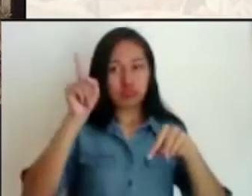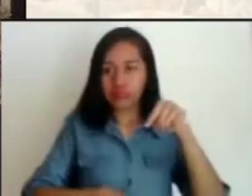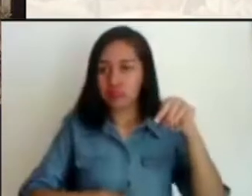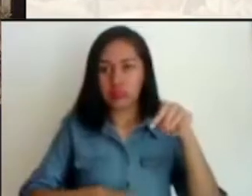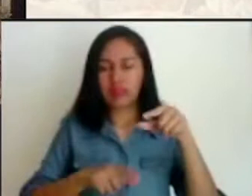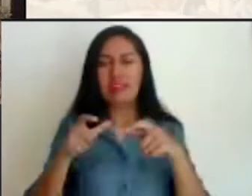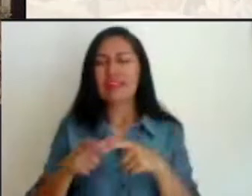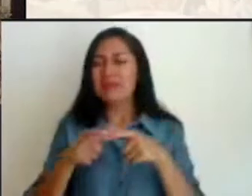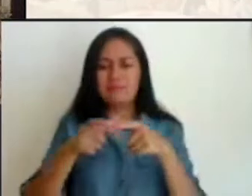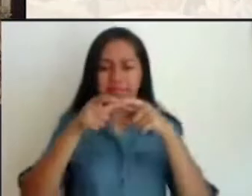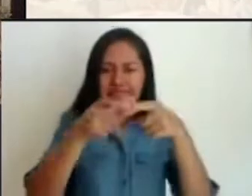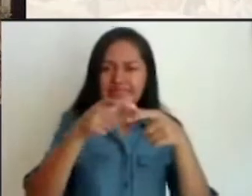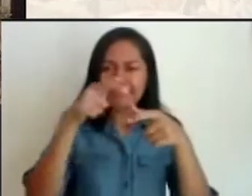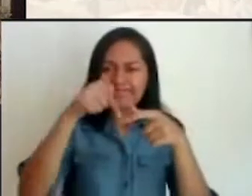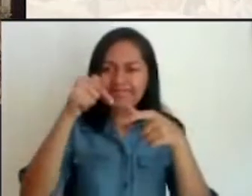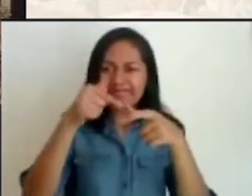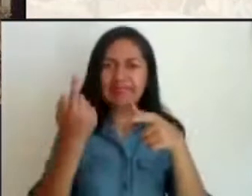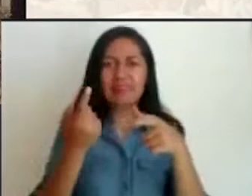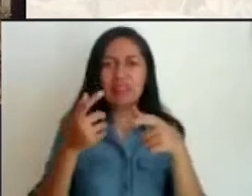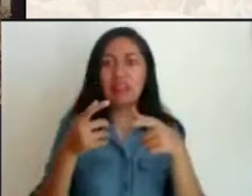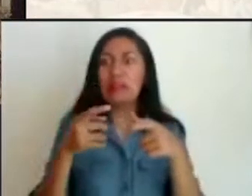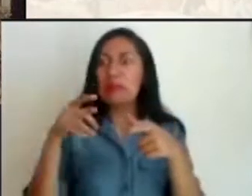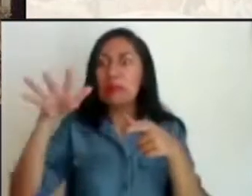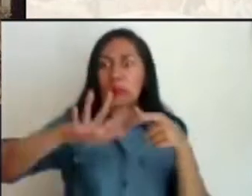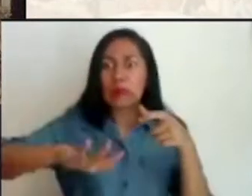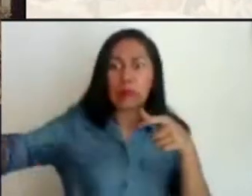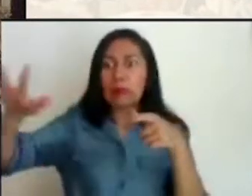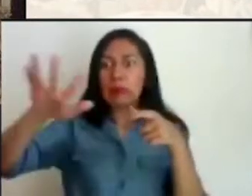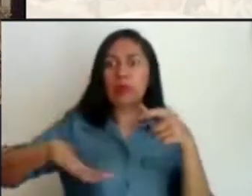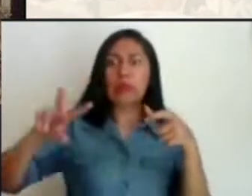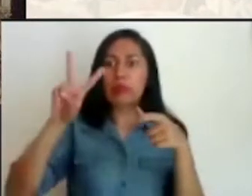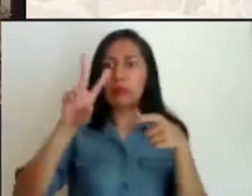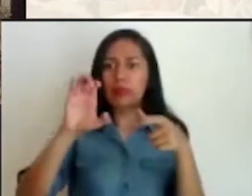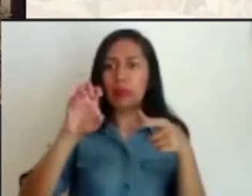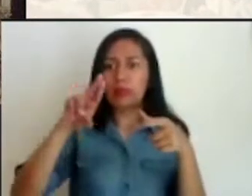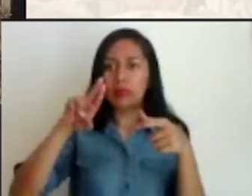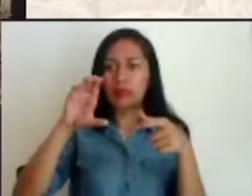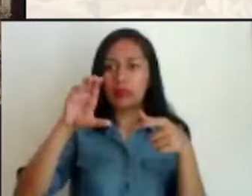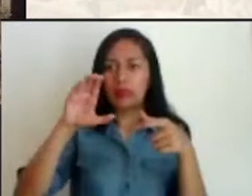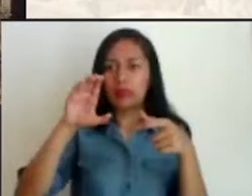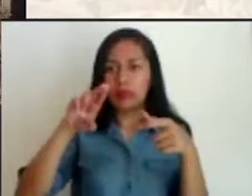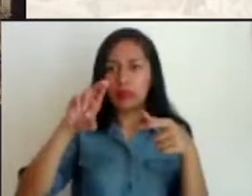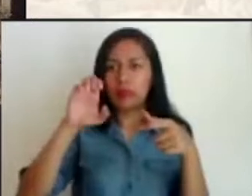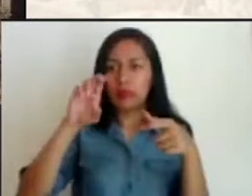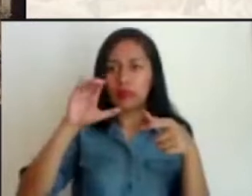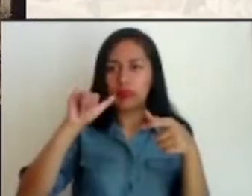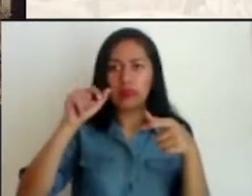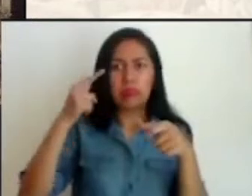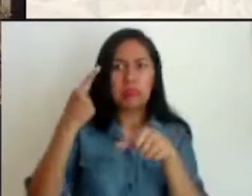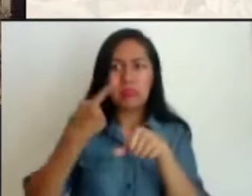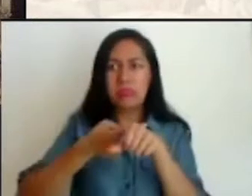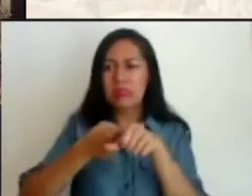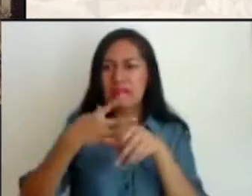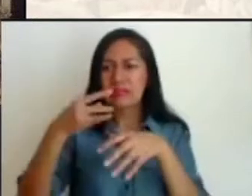y el tipo de muertes que se reportan en Venecia en ese año. De hecho, en 1576 se ve